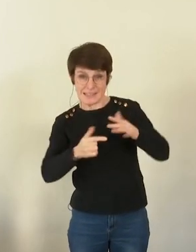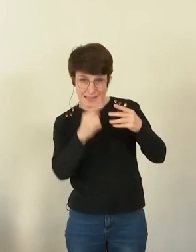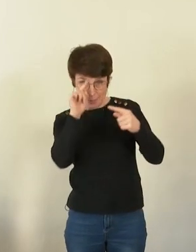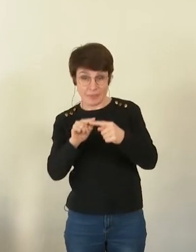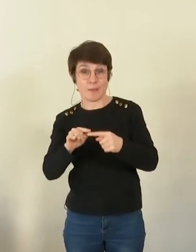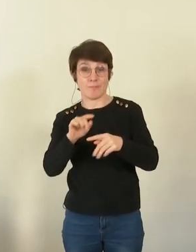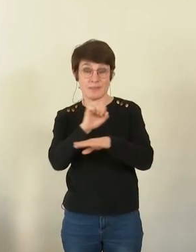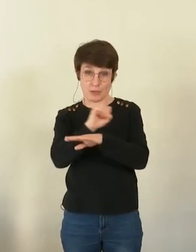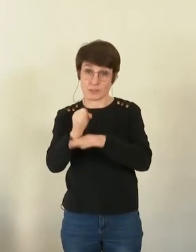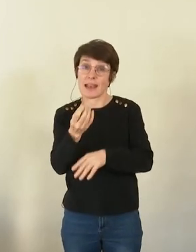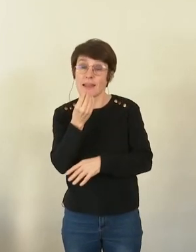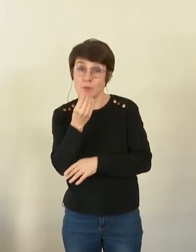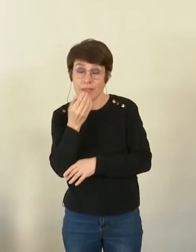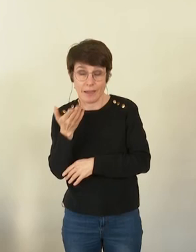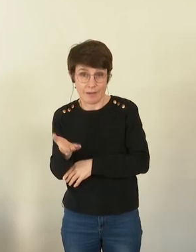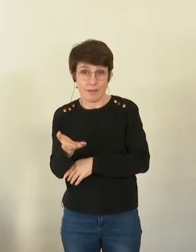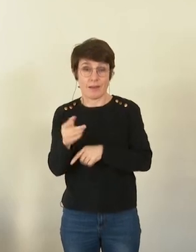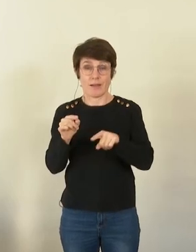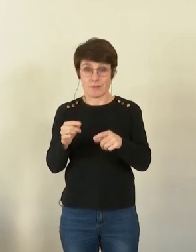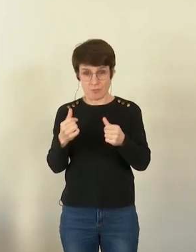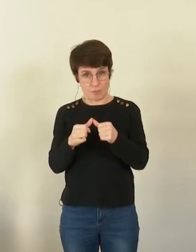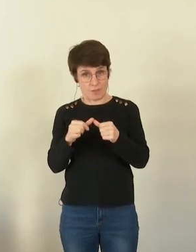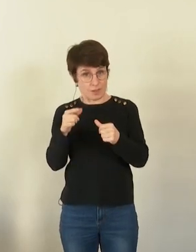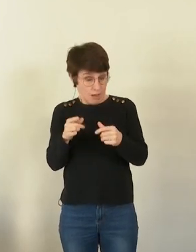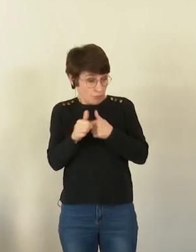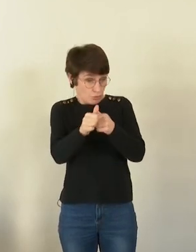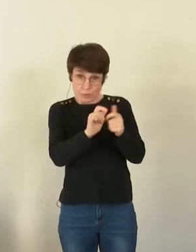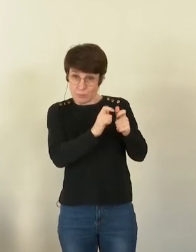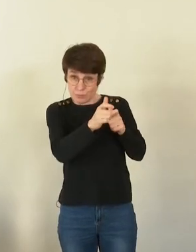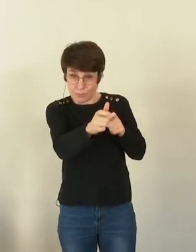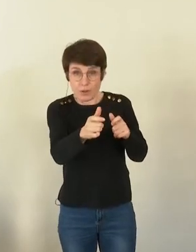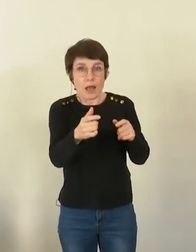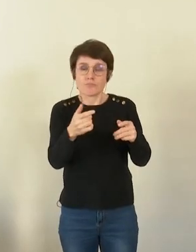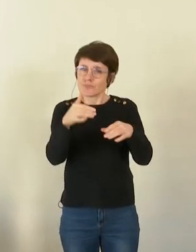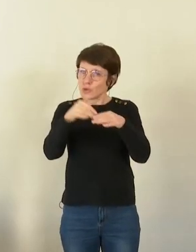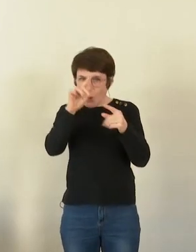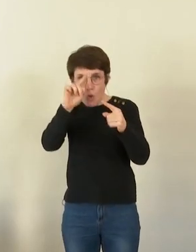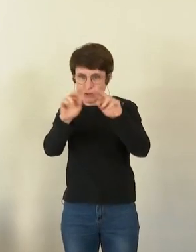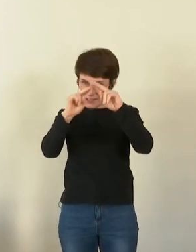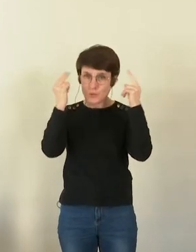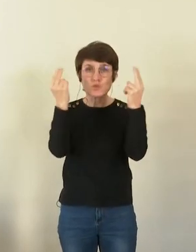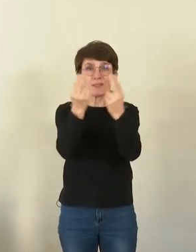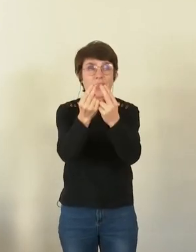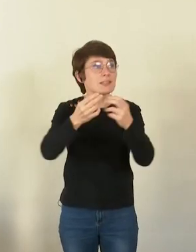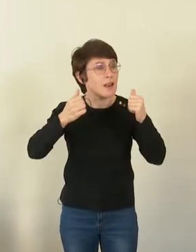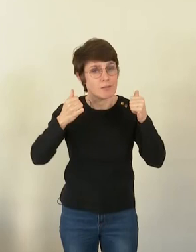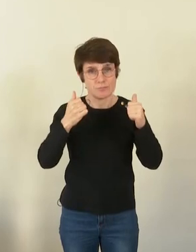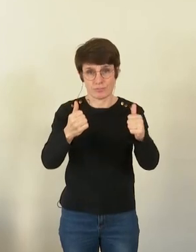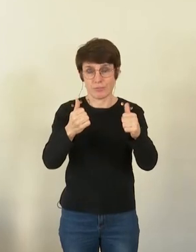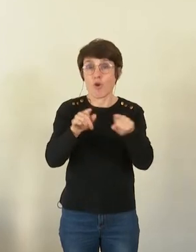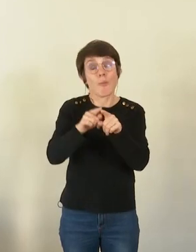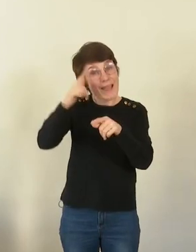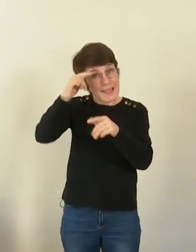tradition nous pouvons saluer à ce titre l'universalité qui imprègne ce projet dans la continuité de l'histoire de la République